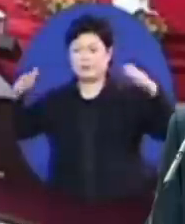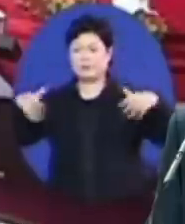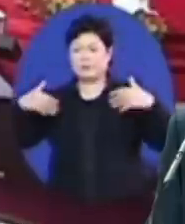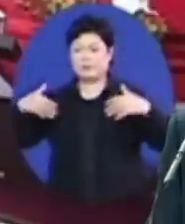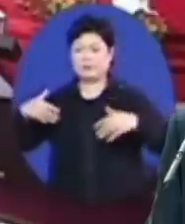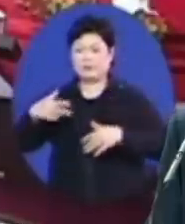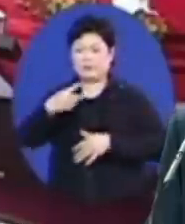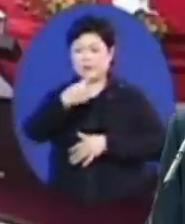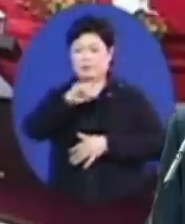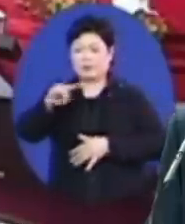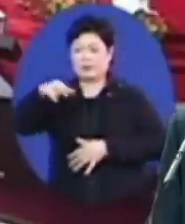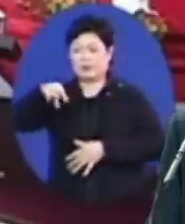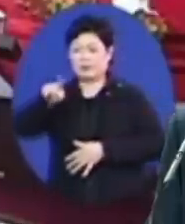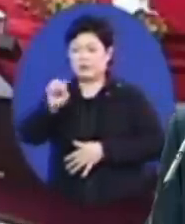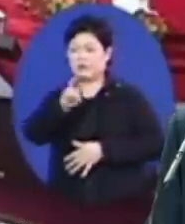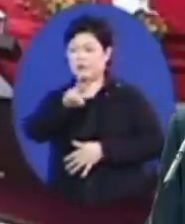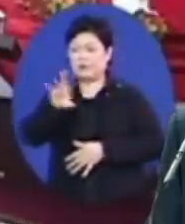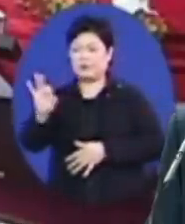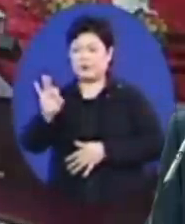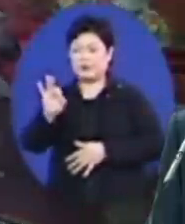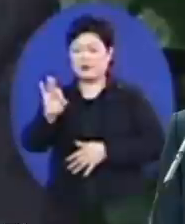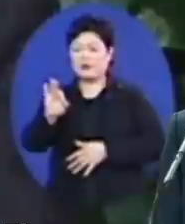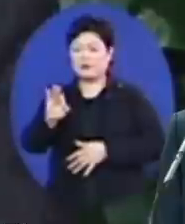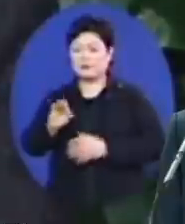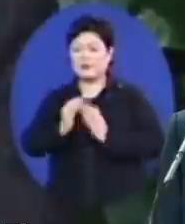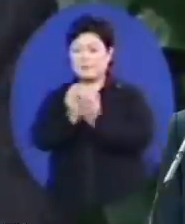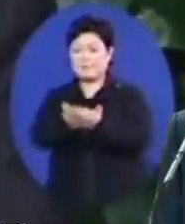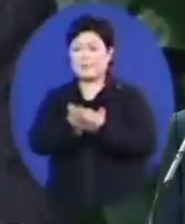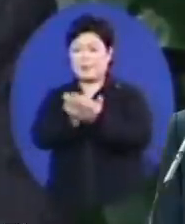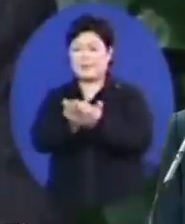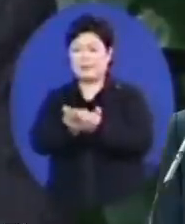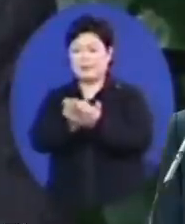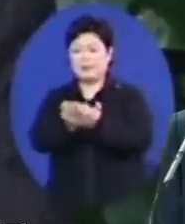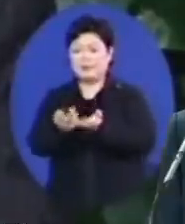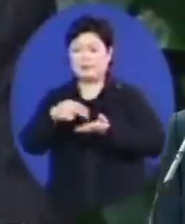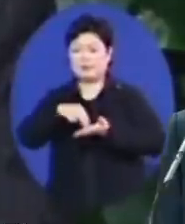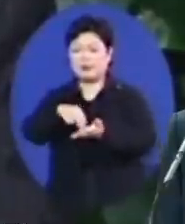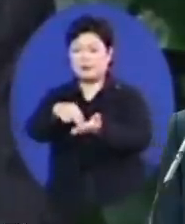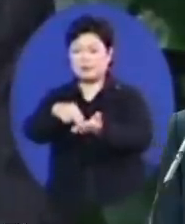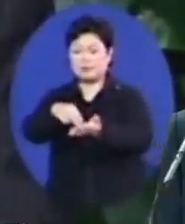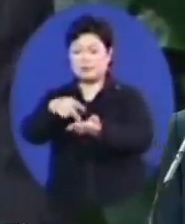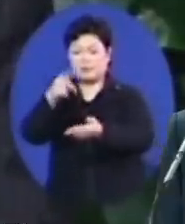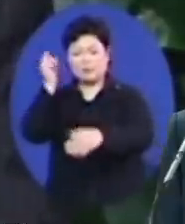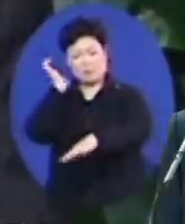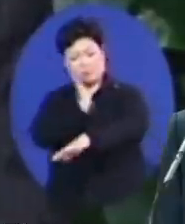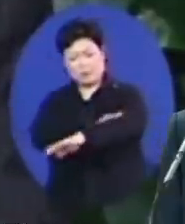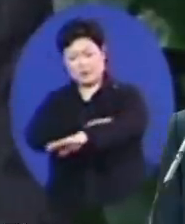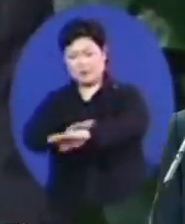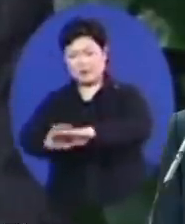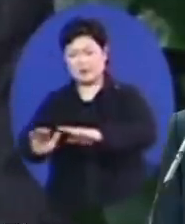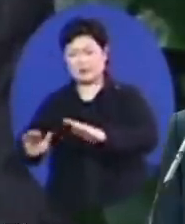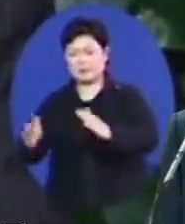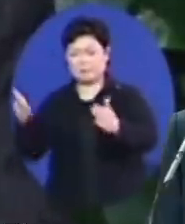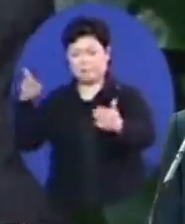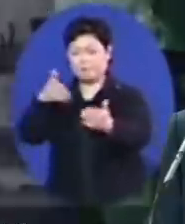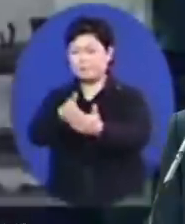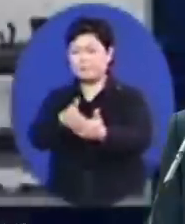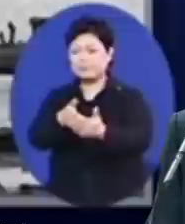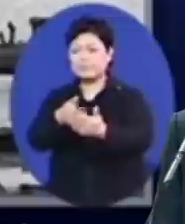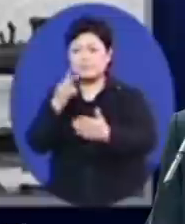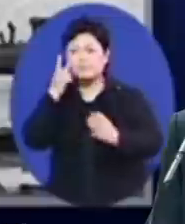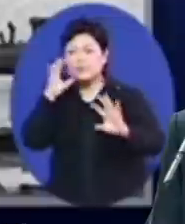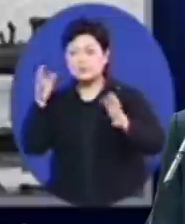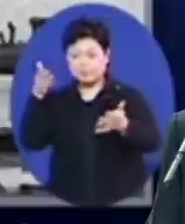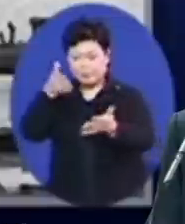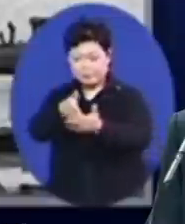태서양을 메이플라워라는 범선을 타고 구사일생으로 미국의 플리머스로에 도착해서 그곳에서